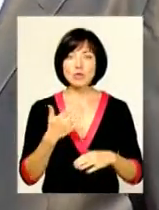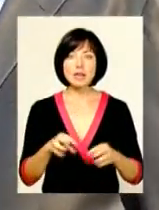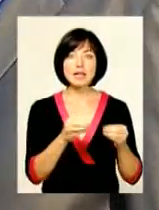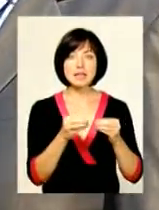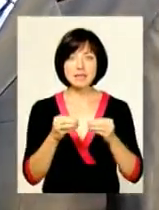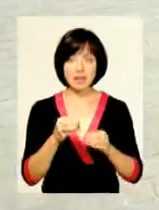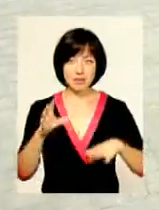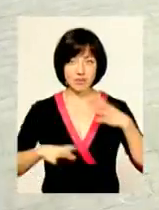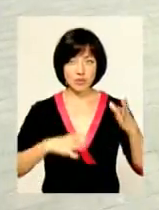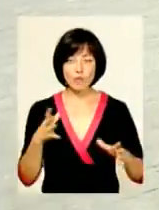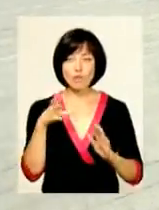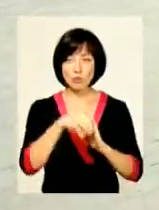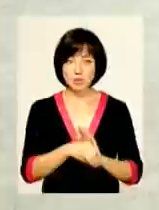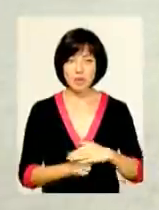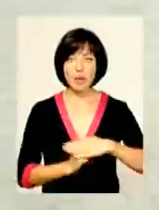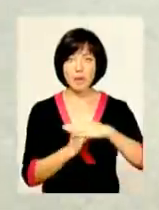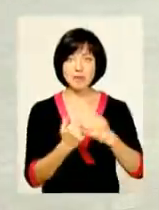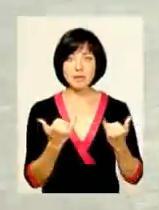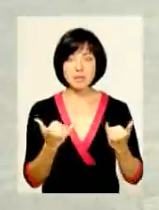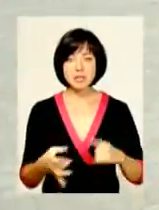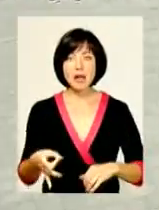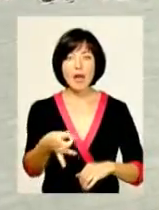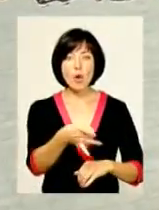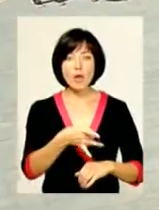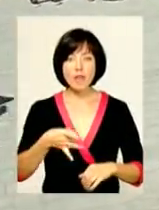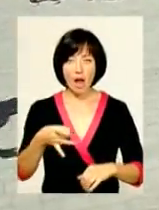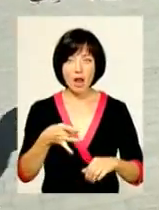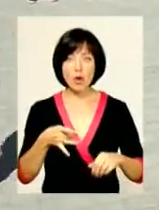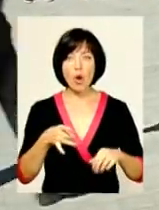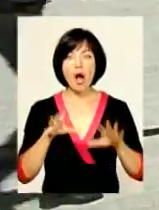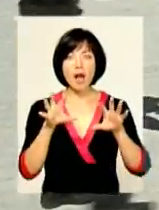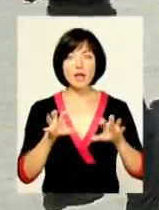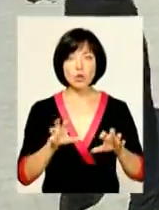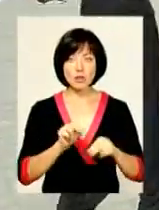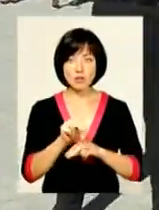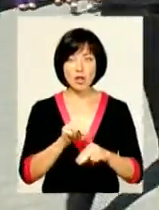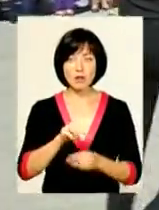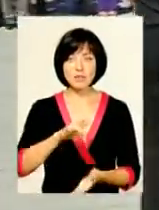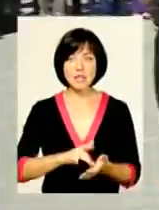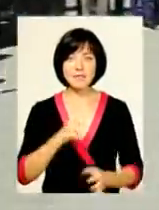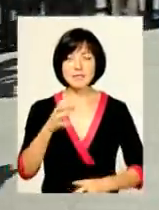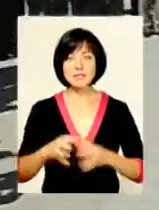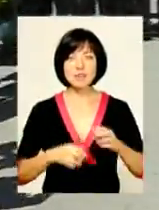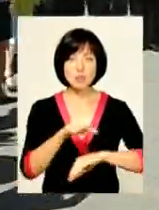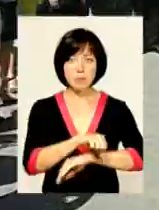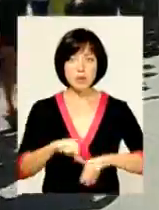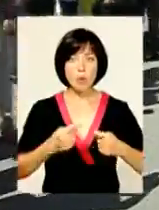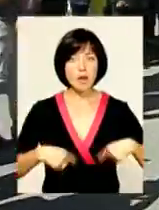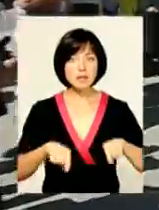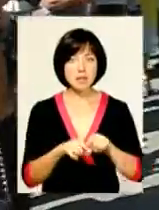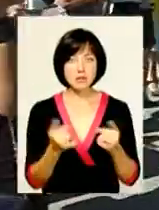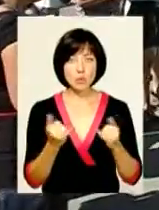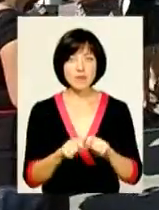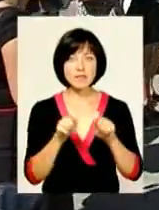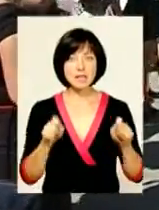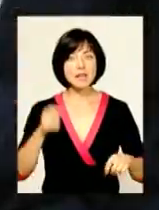десятки вишколів. У тому числі і на базі тепер вже регіонального кінологічного навчального центру Всесвітньої митної організації, який сьогодні відкрили